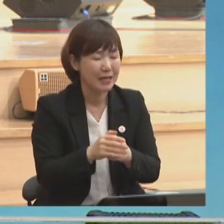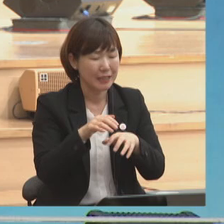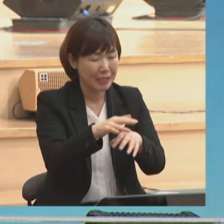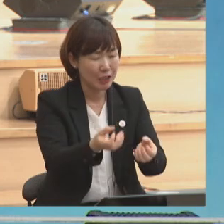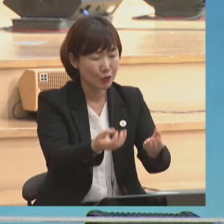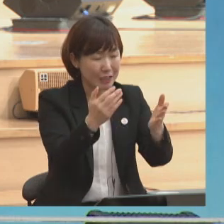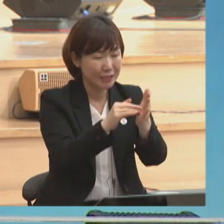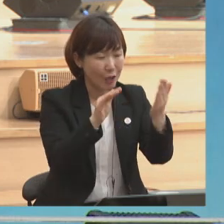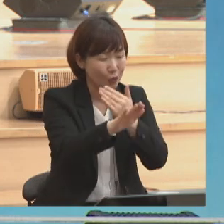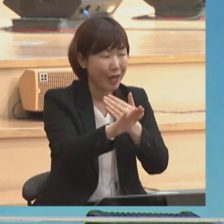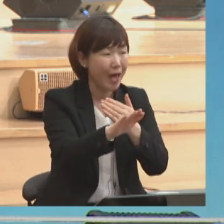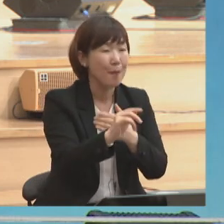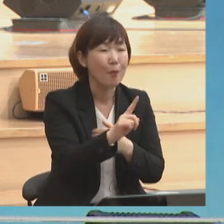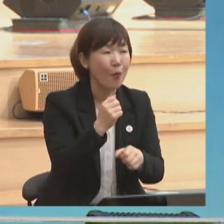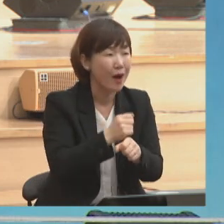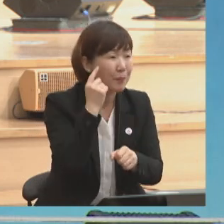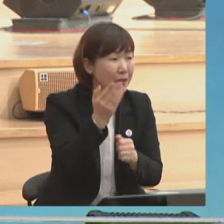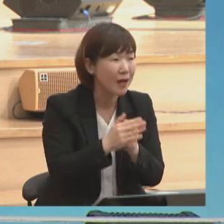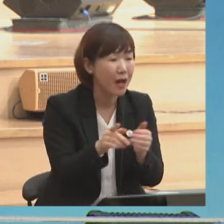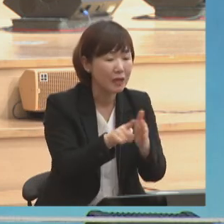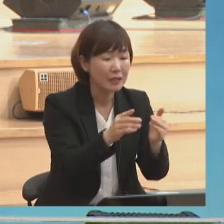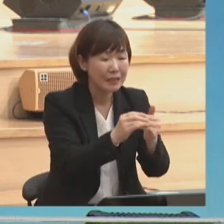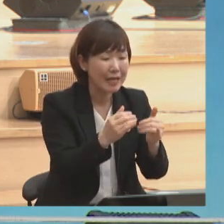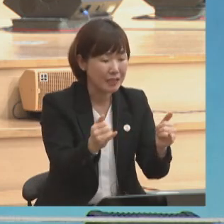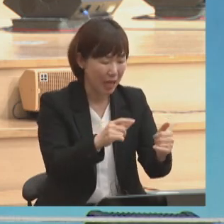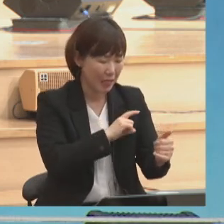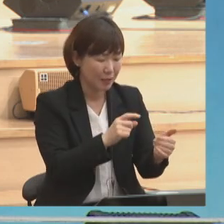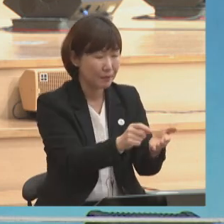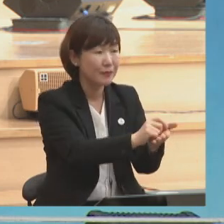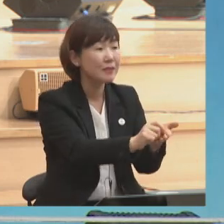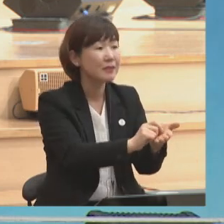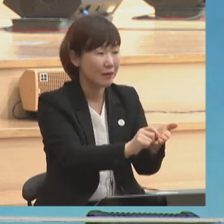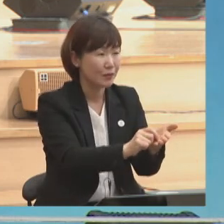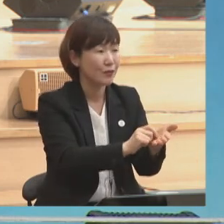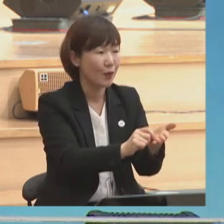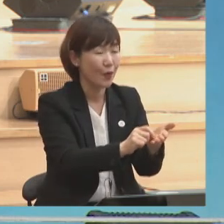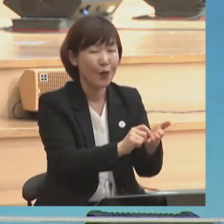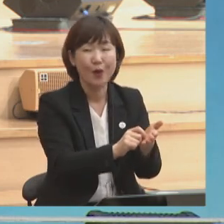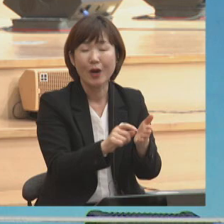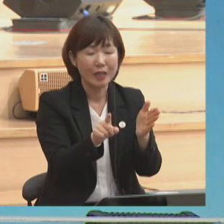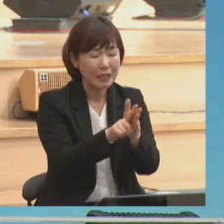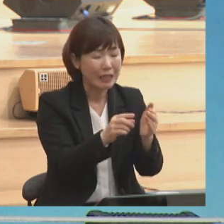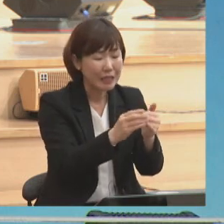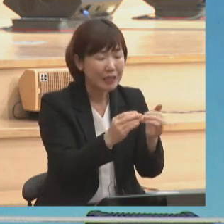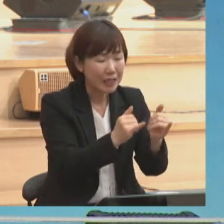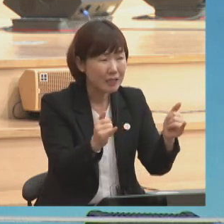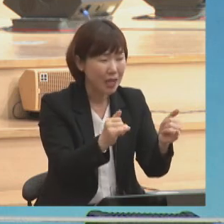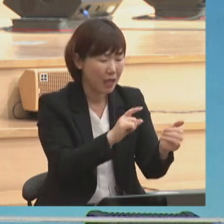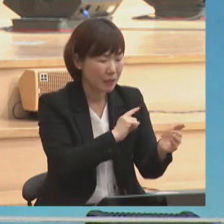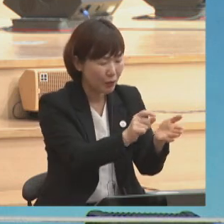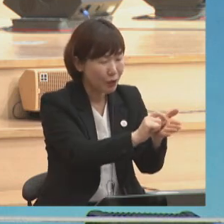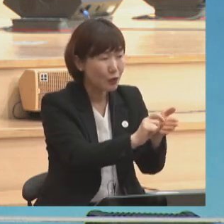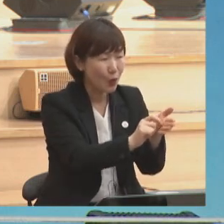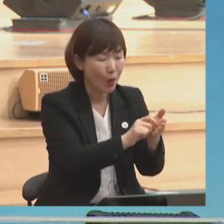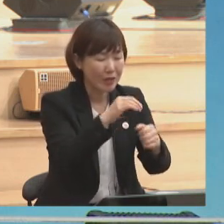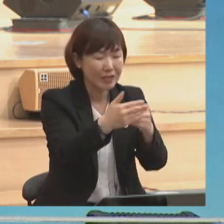하게 되는 이 태신자 작정이라는 게 뭐예요? 이 태신자 작정이라는 게 뭐예요? 뭐예요? 그런 의도를